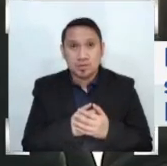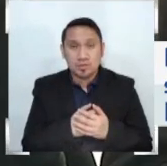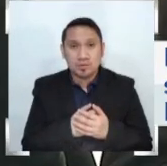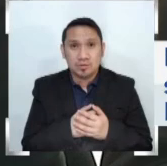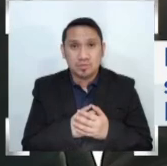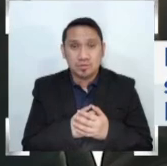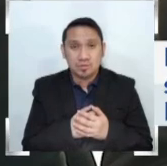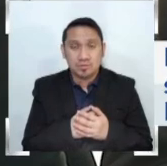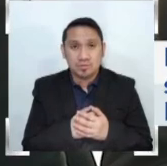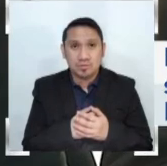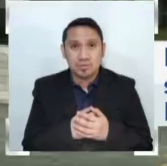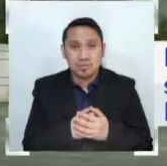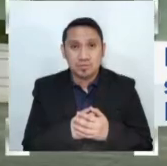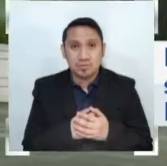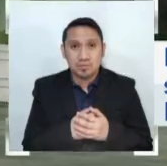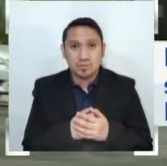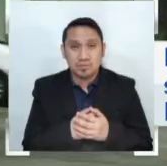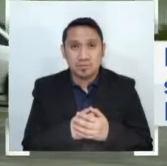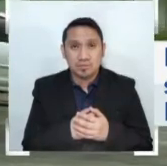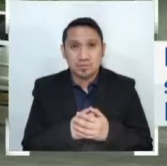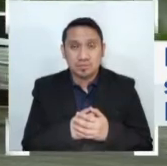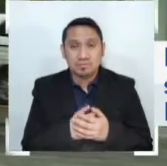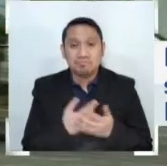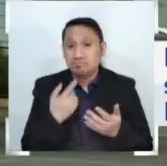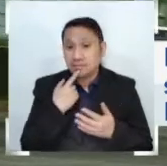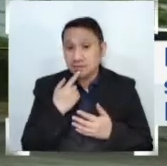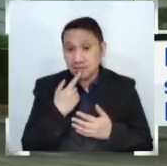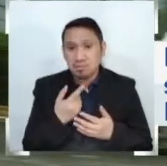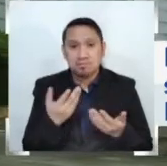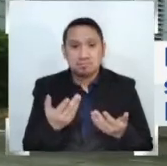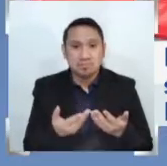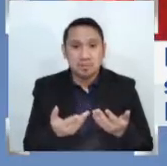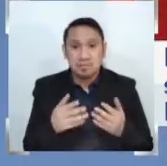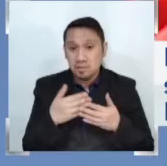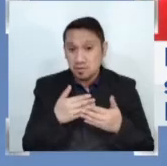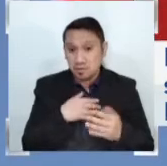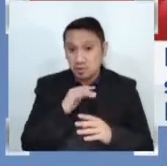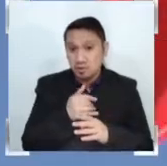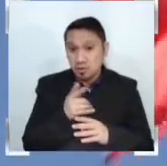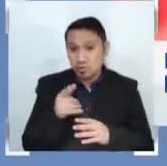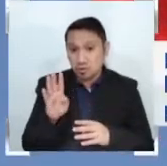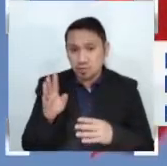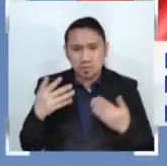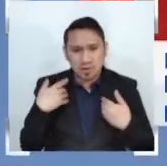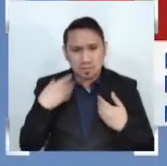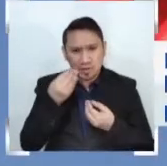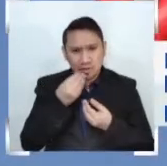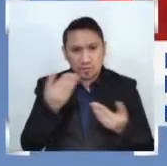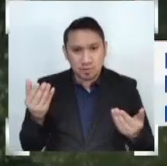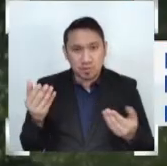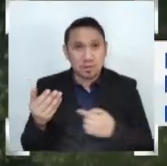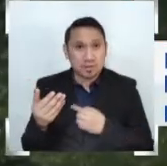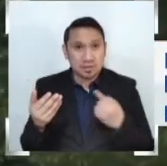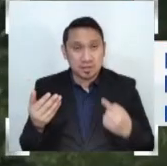falling onto populated areas. Ayon sa PhilSA, bago ang July 24 launch, nagbigay naman ng abiso tungkol dito ang